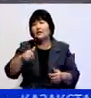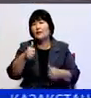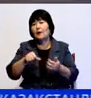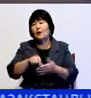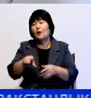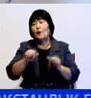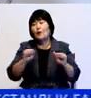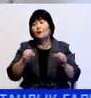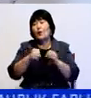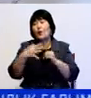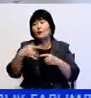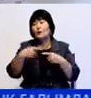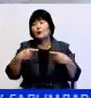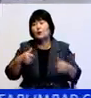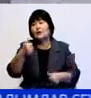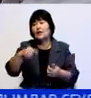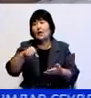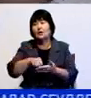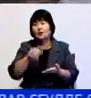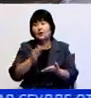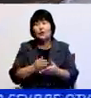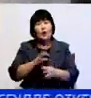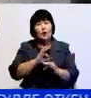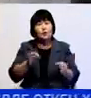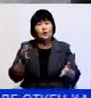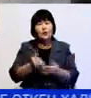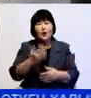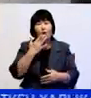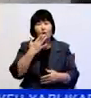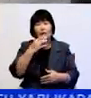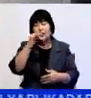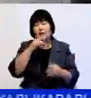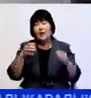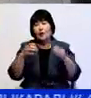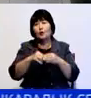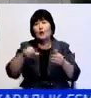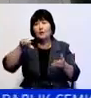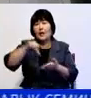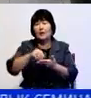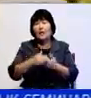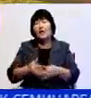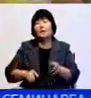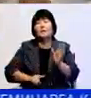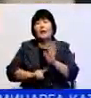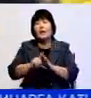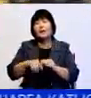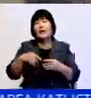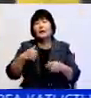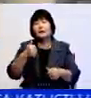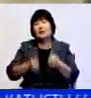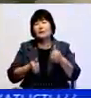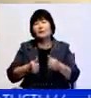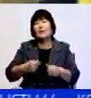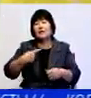Олар спорттың 15 түрі бойынша сынға түсіп жатыр. Үздік шыққандар ұлттық құрама қатарына қосылып, байрақты бәсекелерде шеберлігін